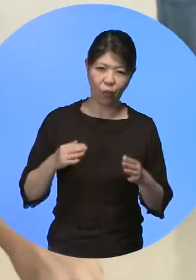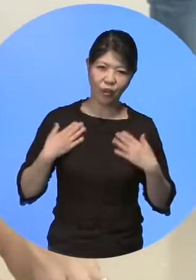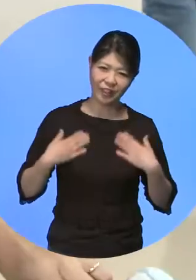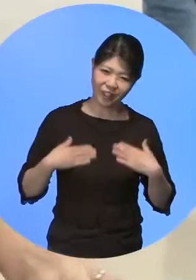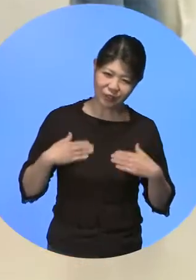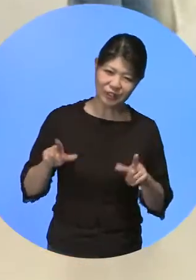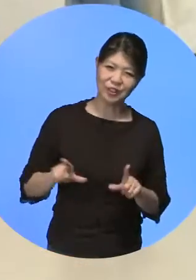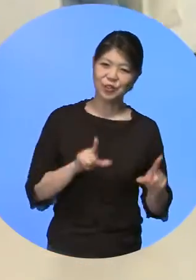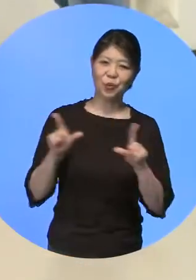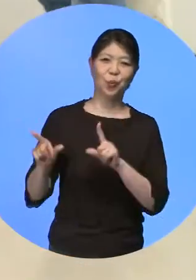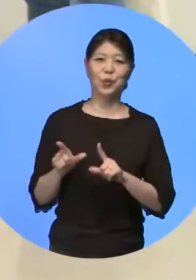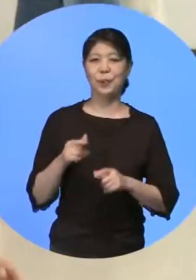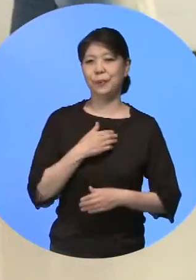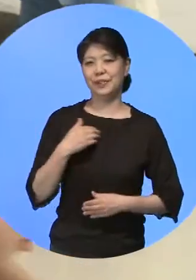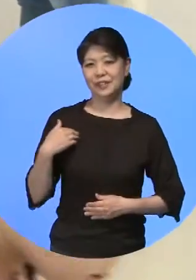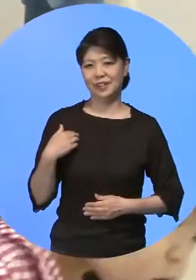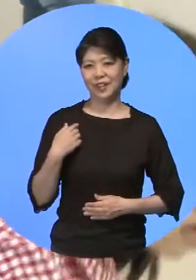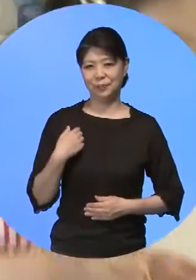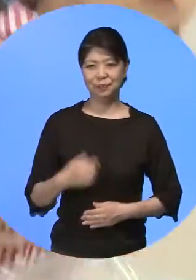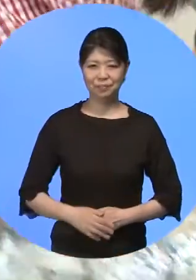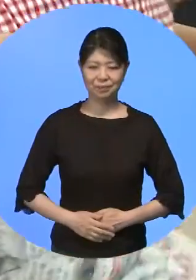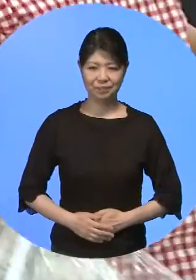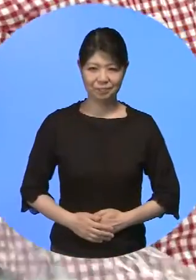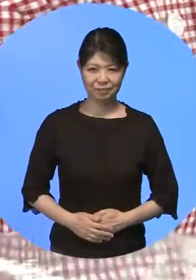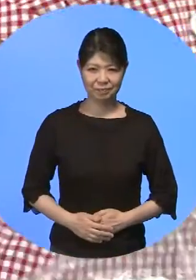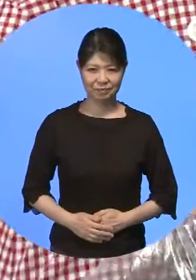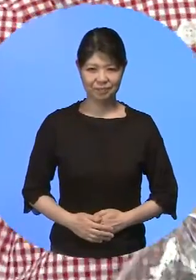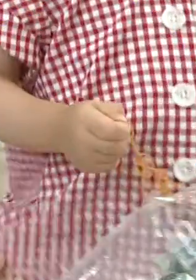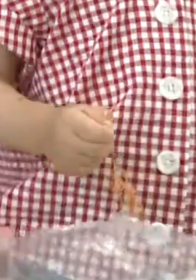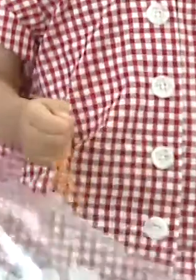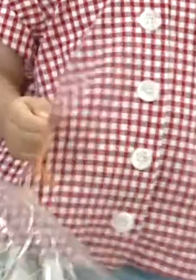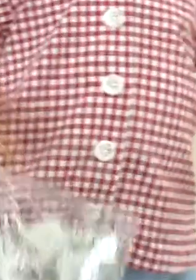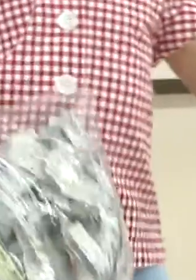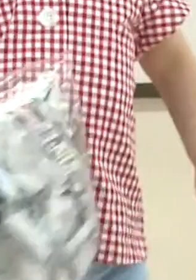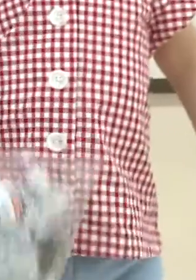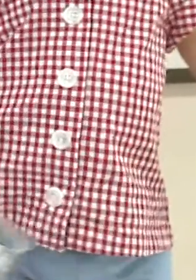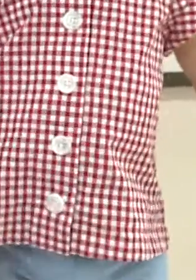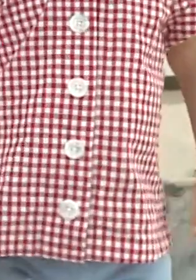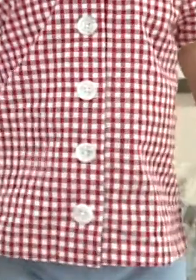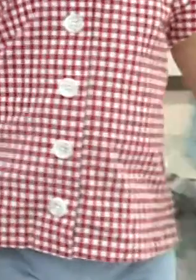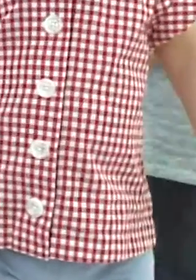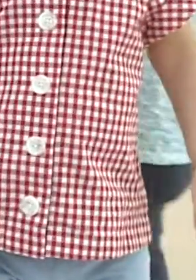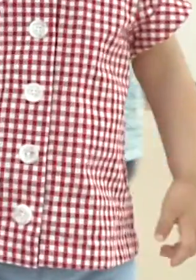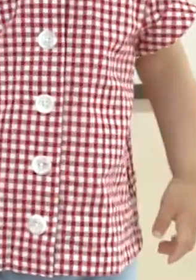こう楽しく親子ともども過ごせました。